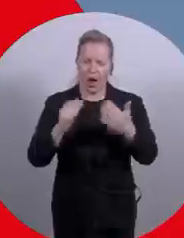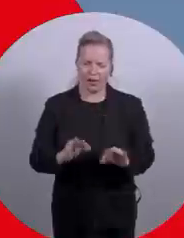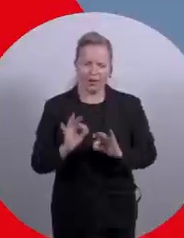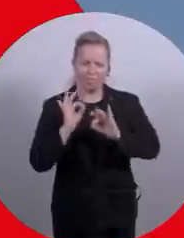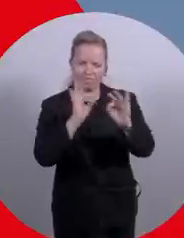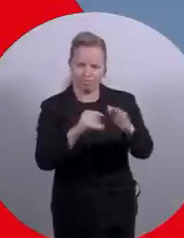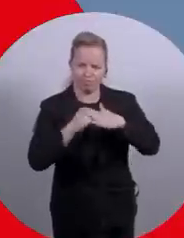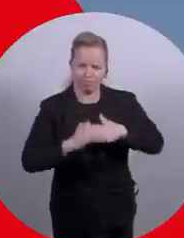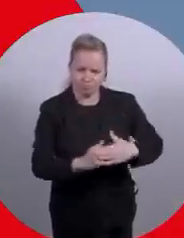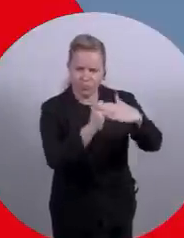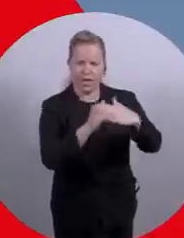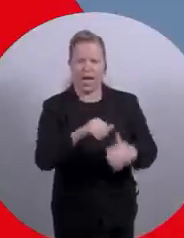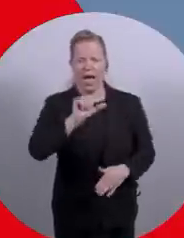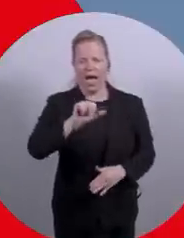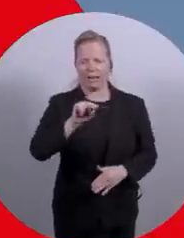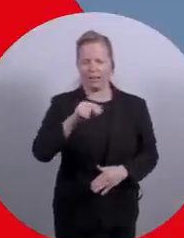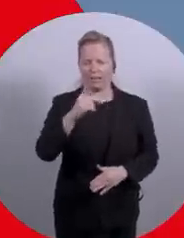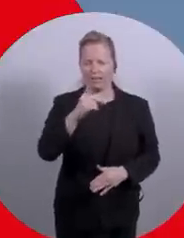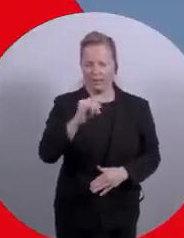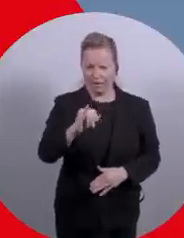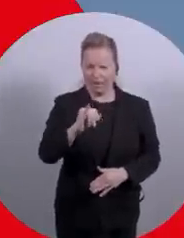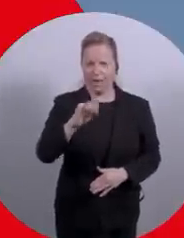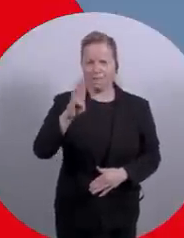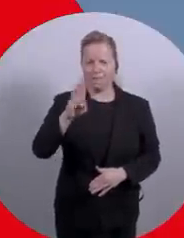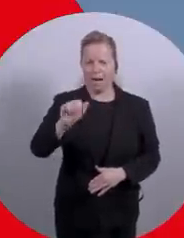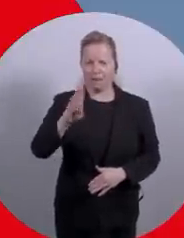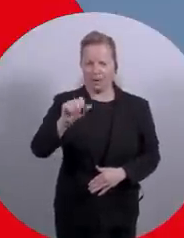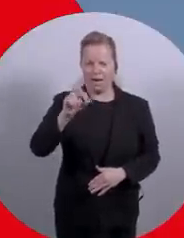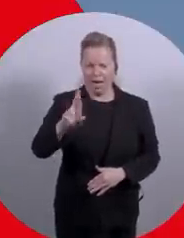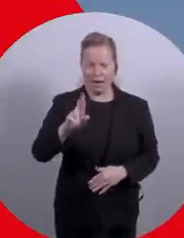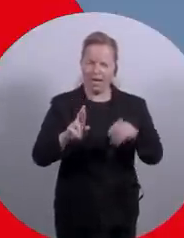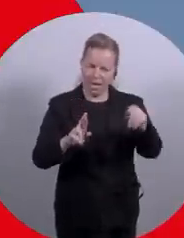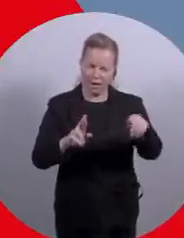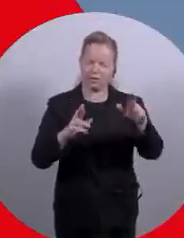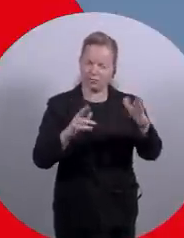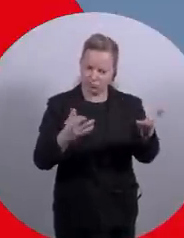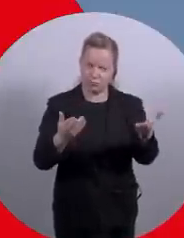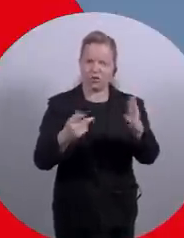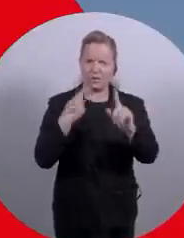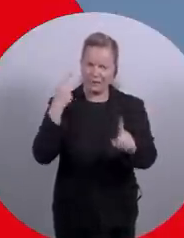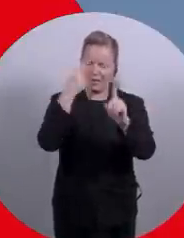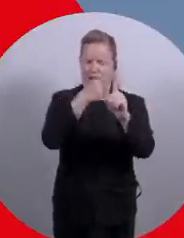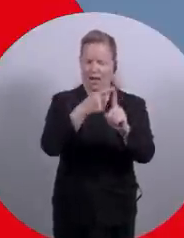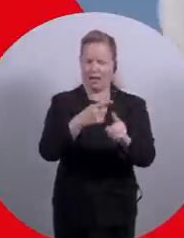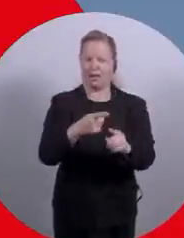weil ich finde das sehr für diese Politik steht danke liebe Genossinnen und freundinnenschaft